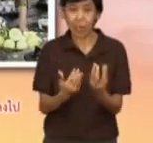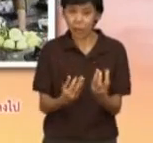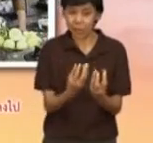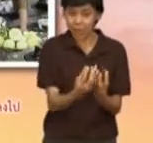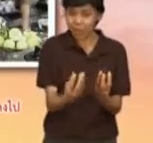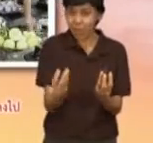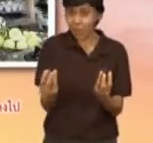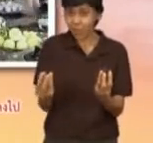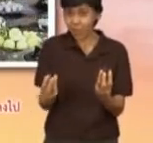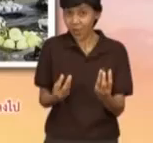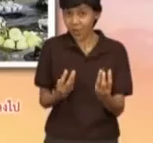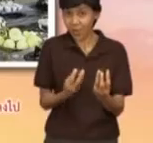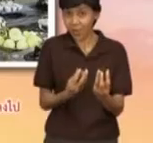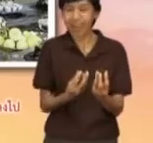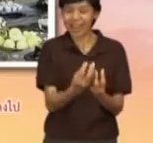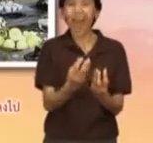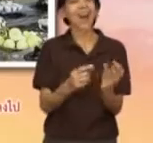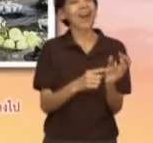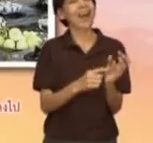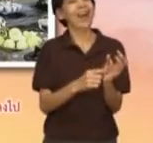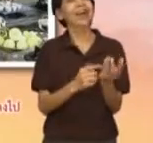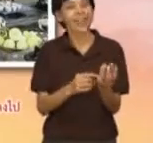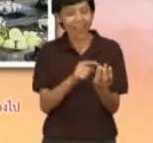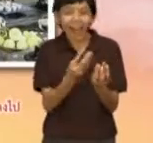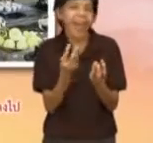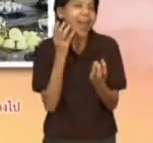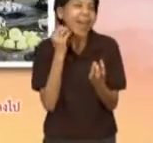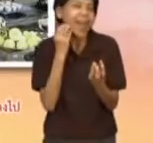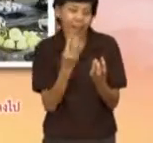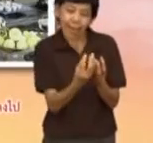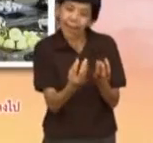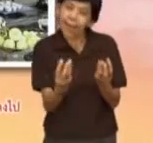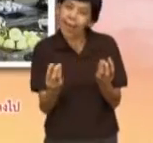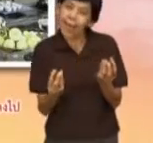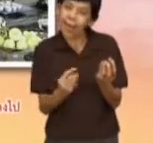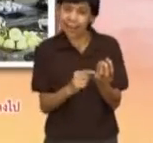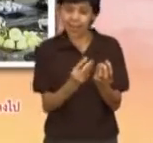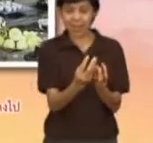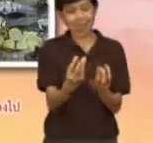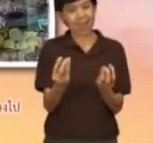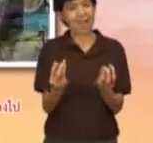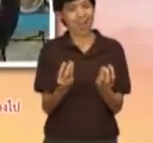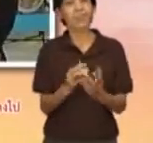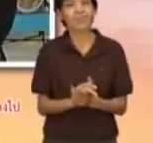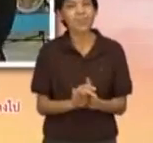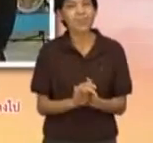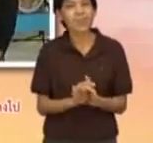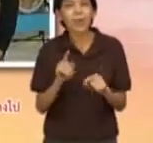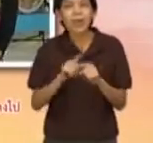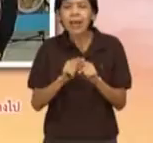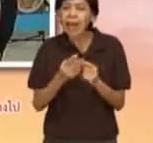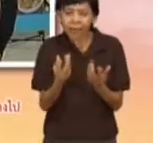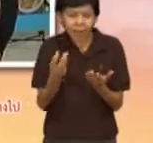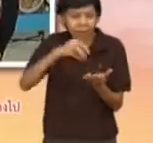ไลกัน นี่แหละค่ะถ้วยตะไลน้องๆที่ชมอยู่ที่บ้านน่ะจะไม่รู้จักเอ๊ะอะไรถ้วยตะไลเหมือนขนมถ้วยนะ